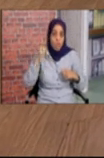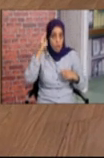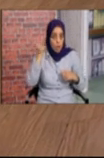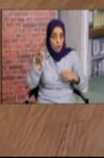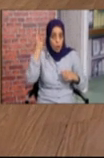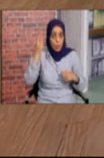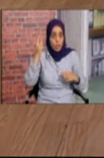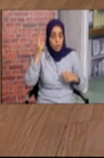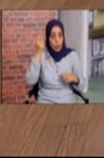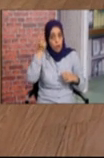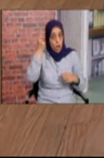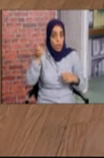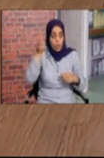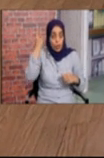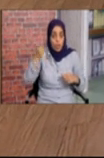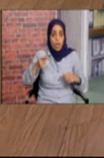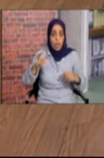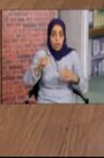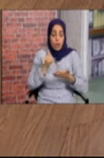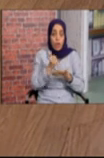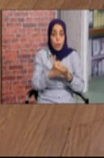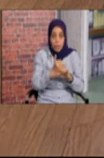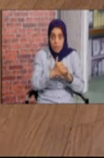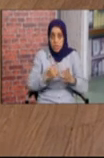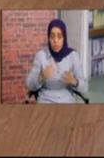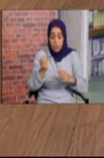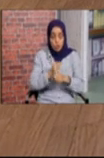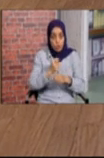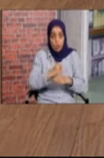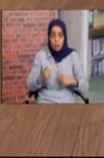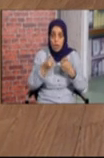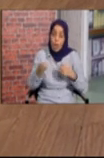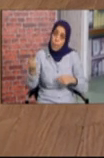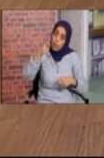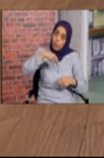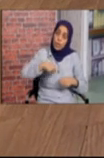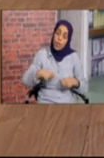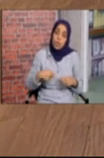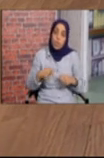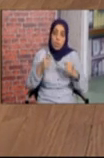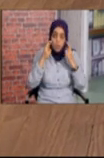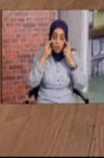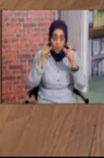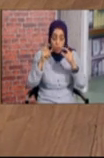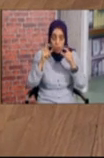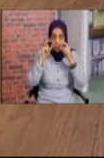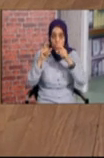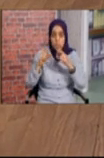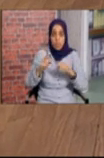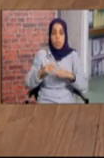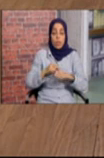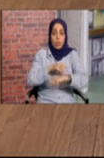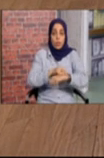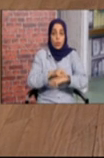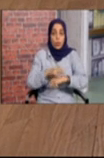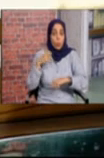التوعويه والاسترشاديه اللي بنوزعها على المدارس اللي بنشتغل فيها، بالاضافه كمان لادوات القياس اللي احنا بنسيبها في الدكتور